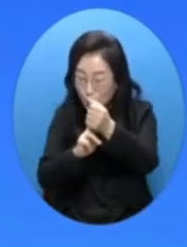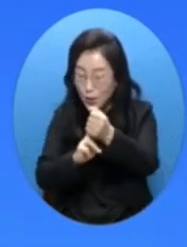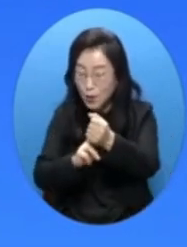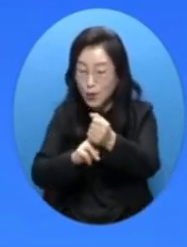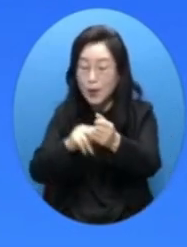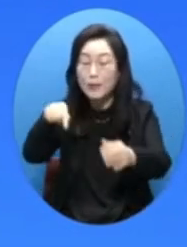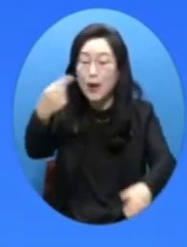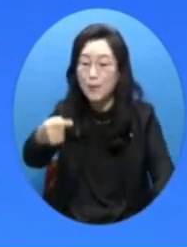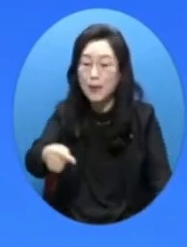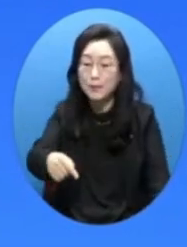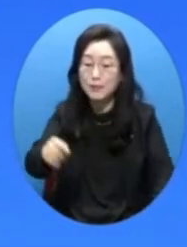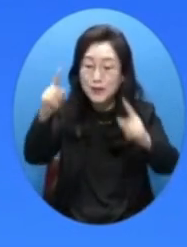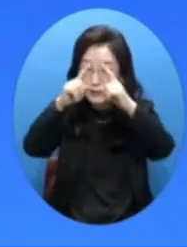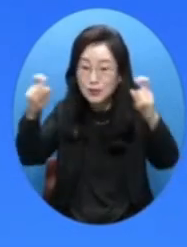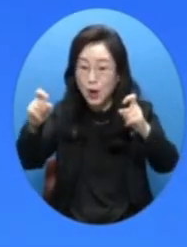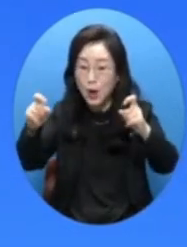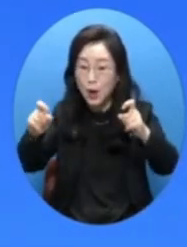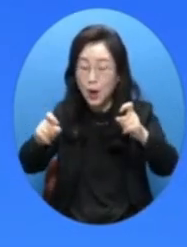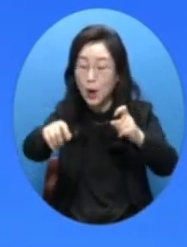아이성의